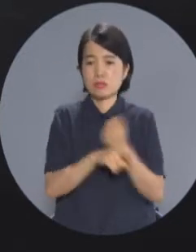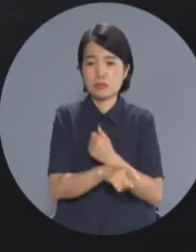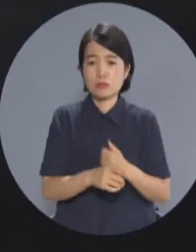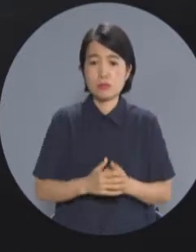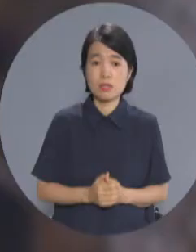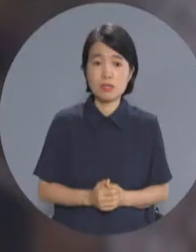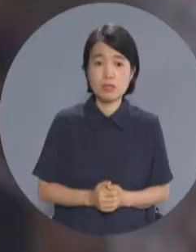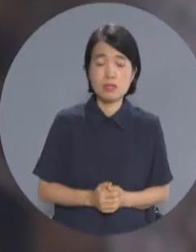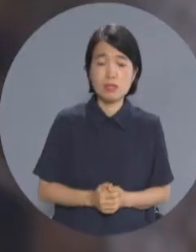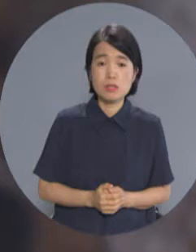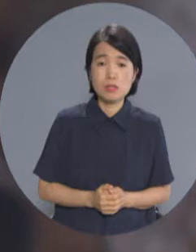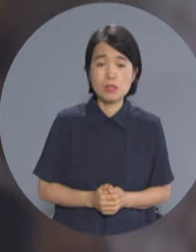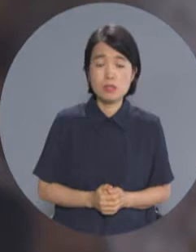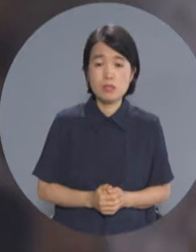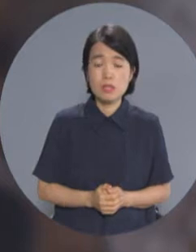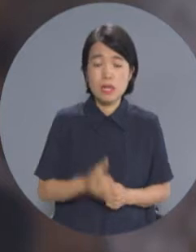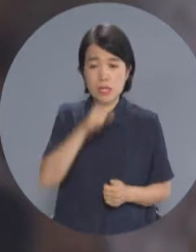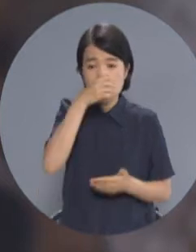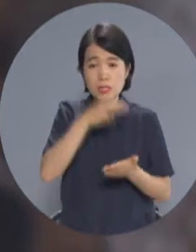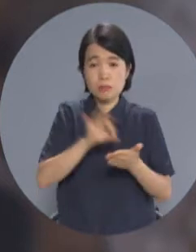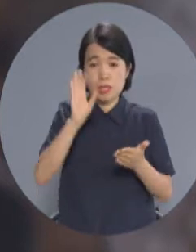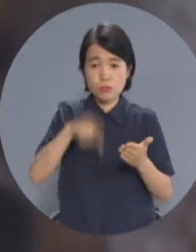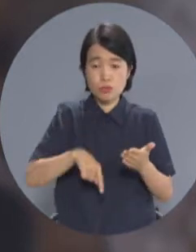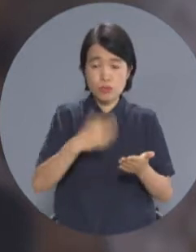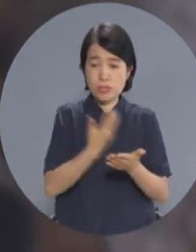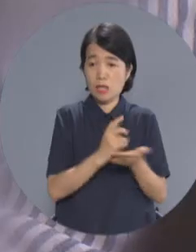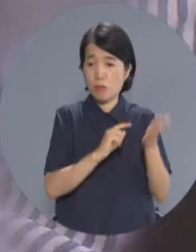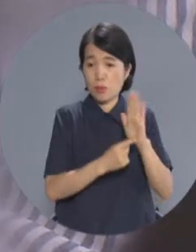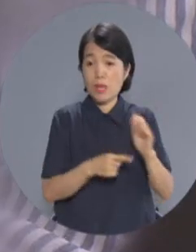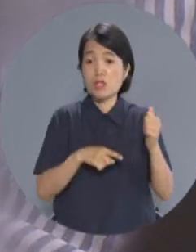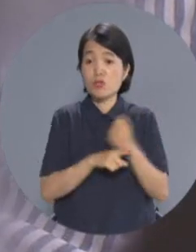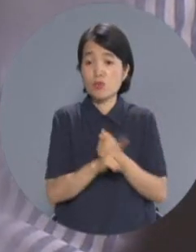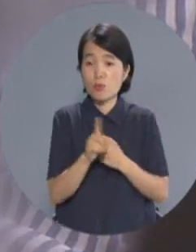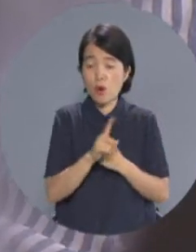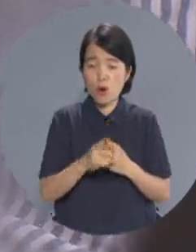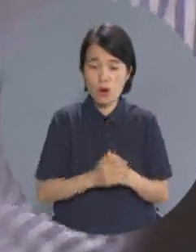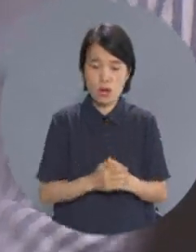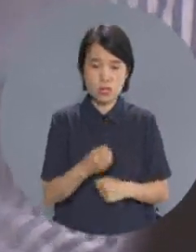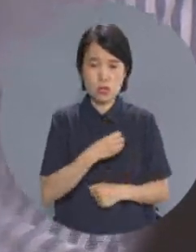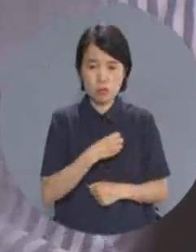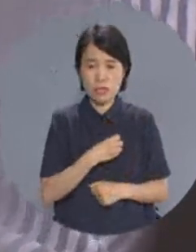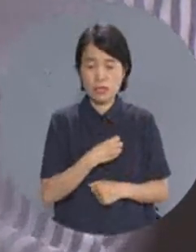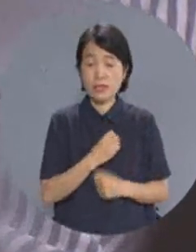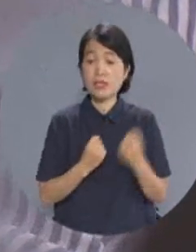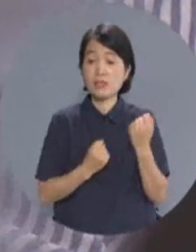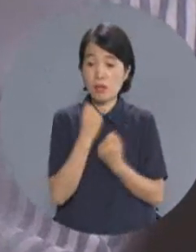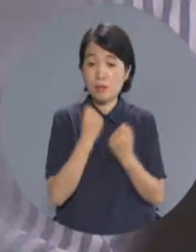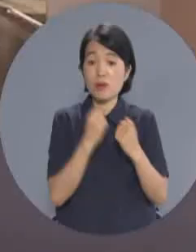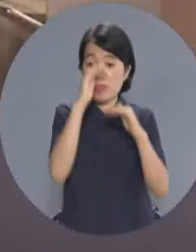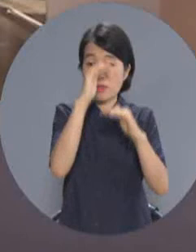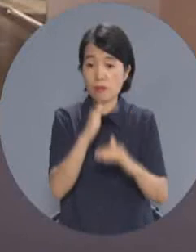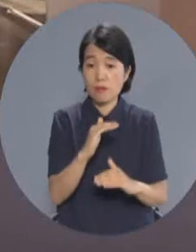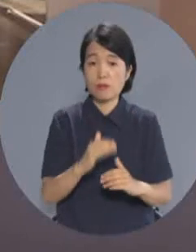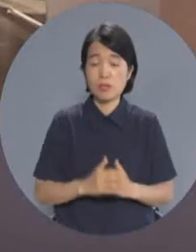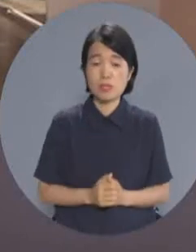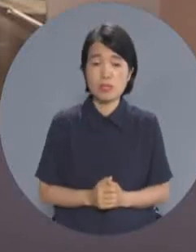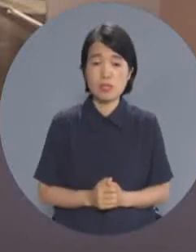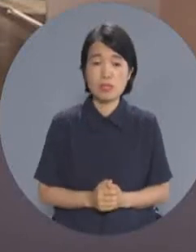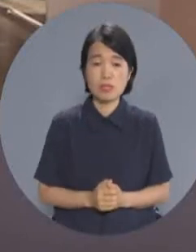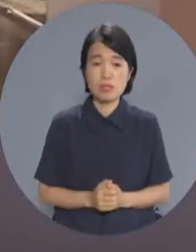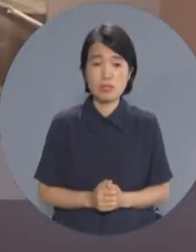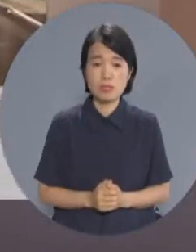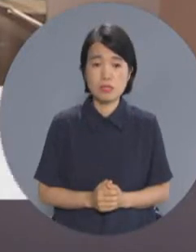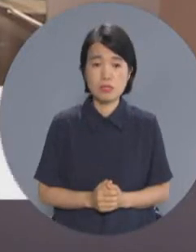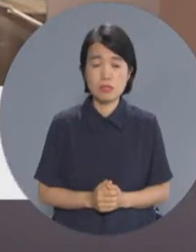이유에서입니다. 집행부는 자료 공개를 하지 않은 이유에 대해 조합원들에게 이렇게 설명했습니다.